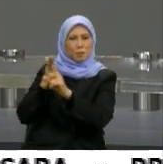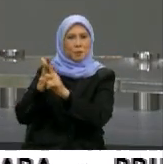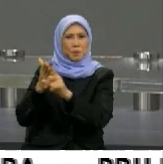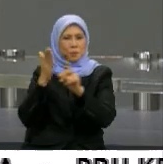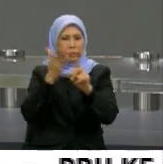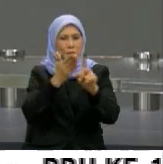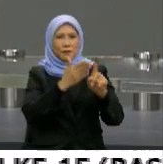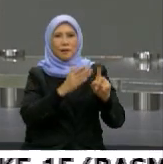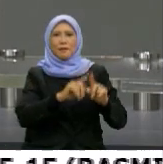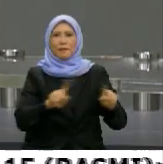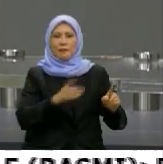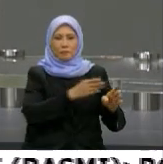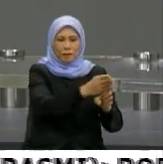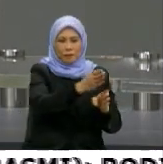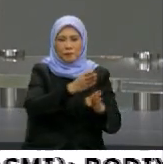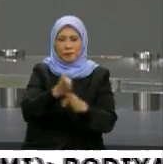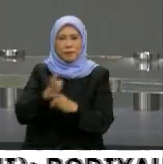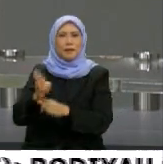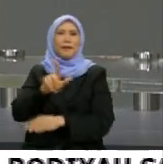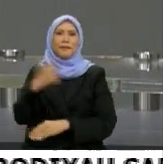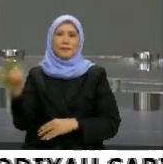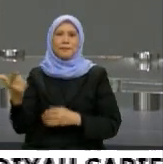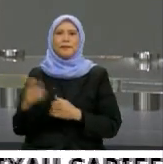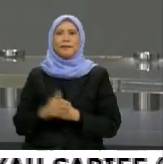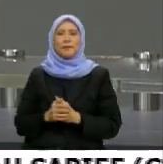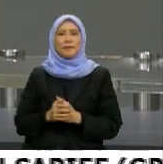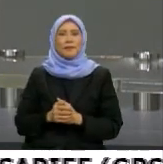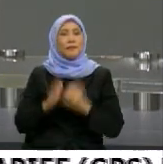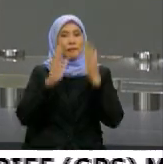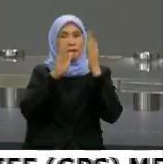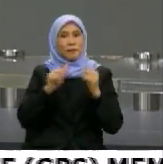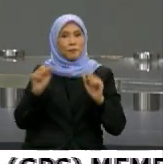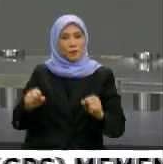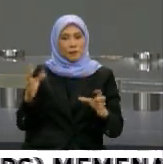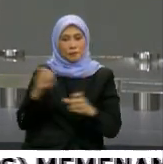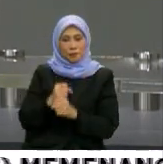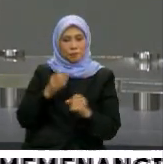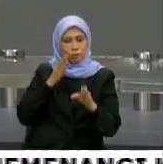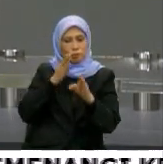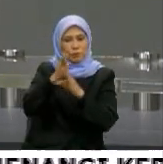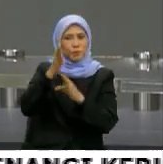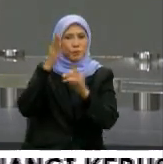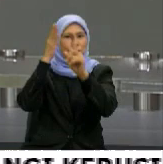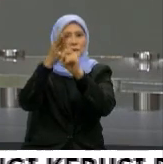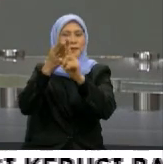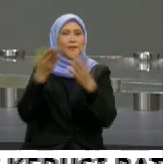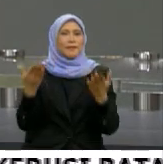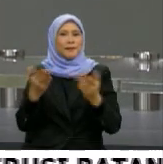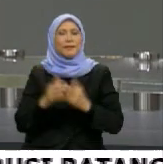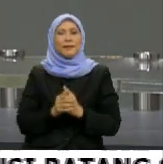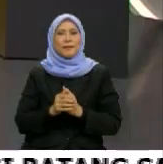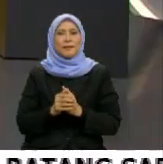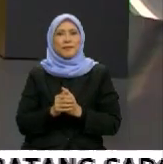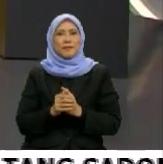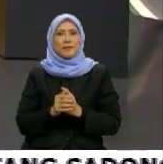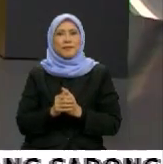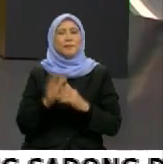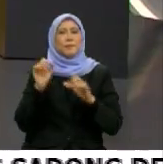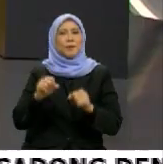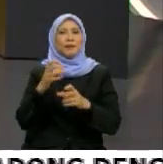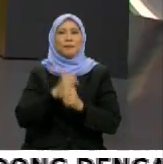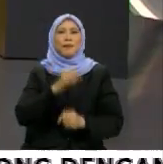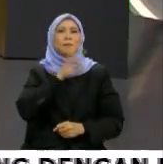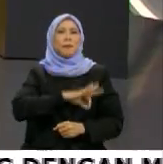cenderung kiri. So untuk pastikan semua orang tercapai dan everyone dapat dia punya political dividend, then of course dia nak kena cari titik tengah supaya you know kita